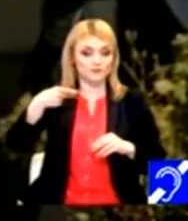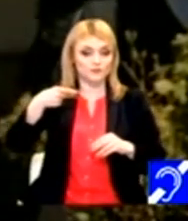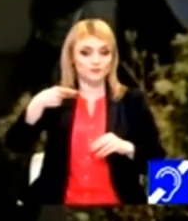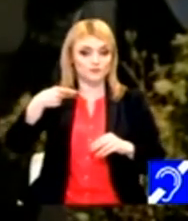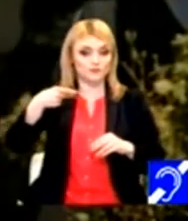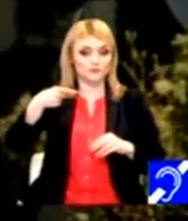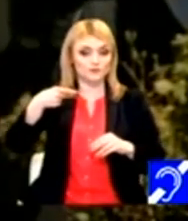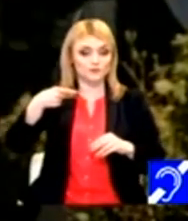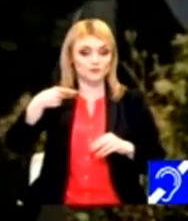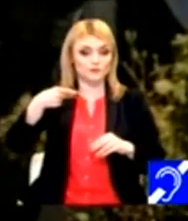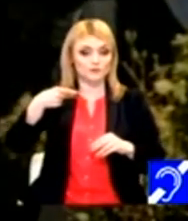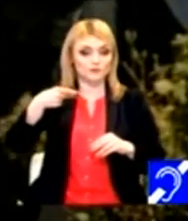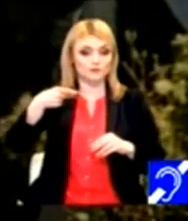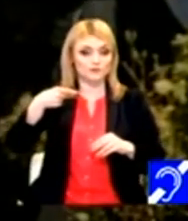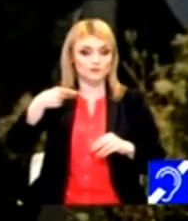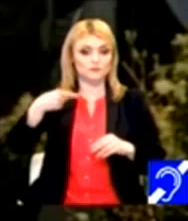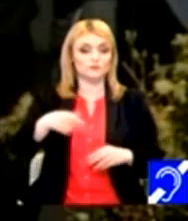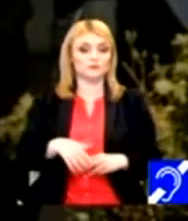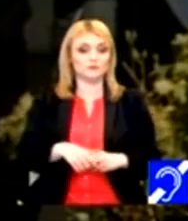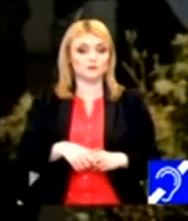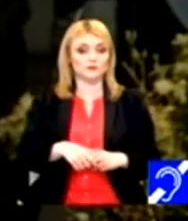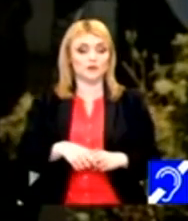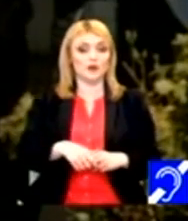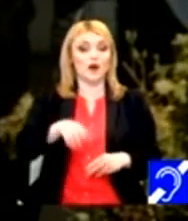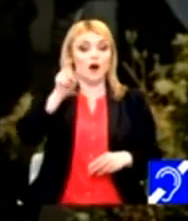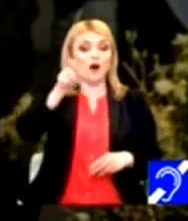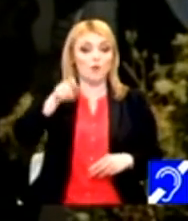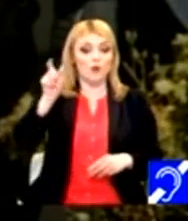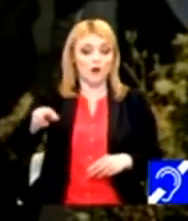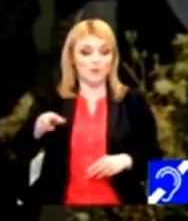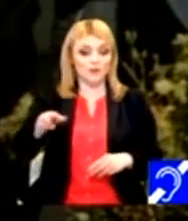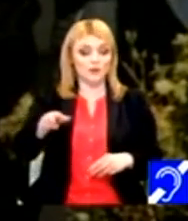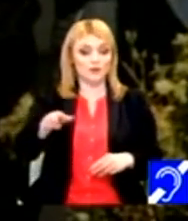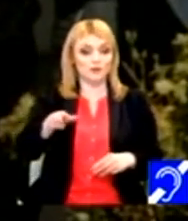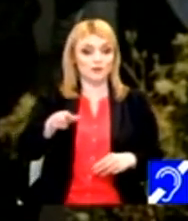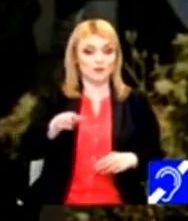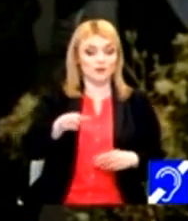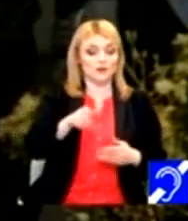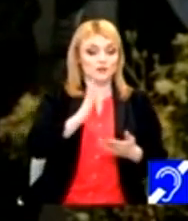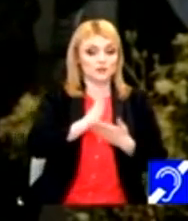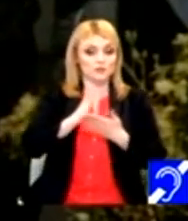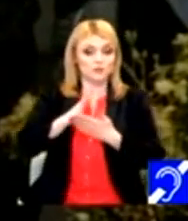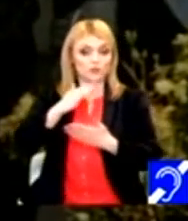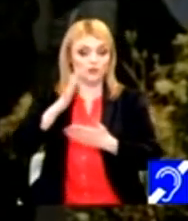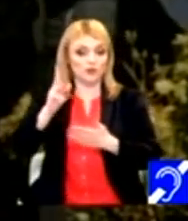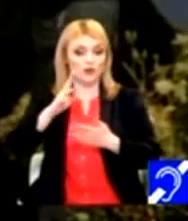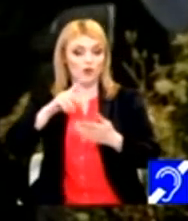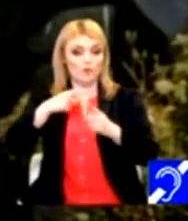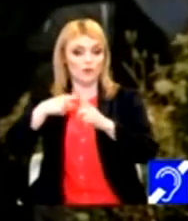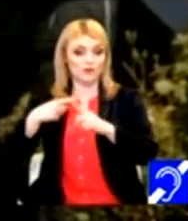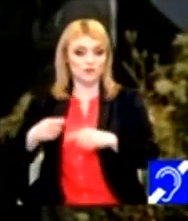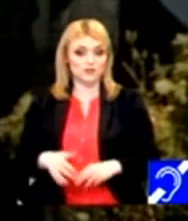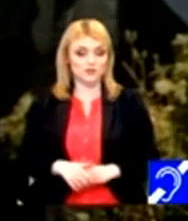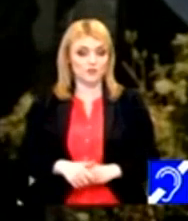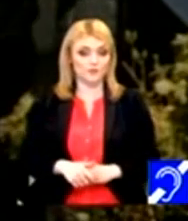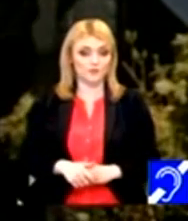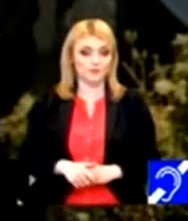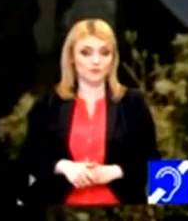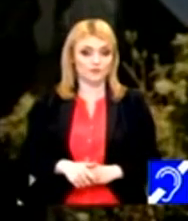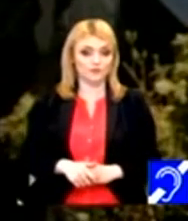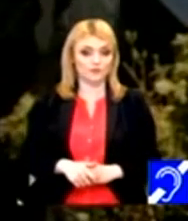de laborator. Ministrul Sănătății a mai anunțat un deces. În total sunt 29 de persoane care au fost repuse de